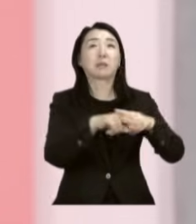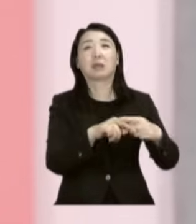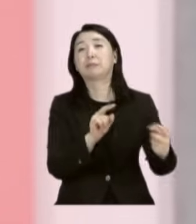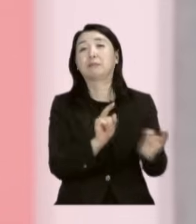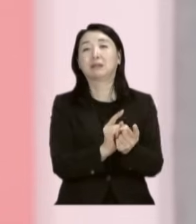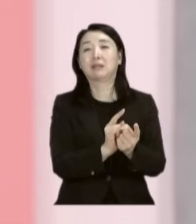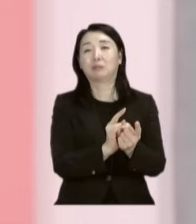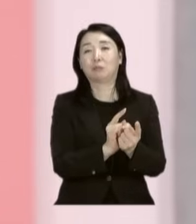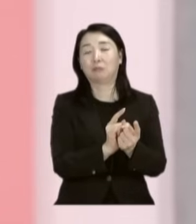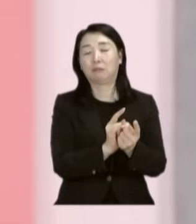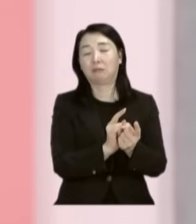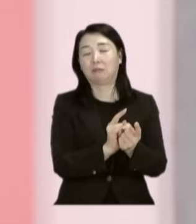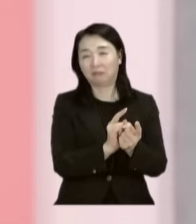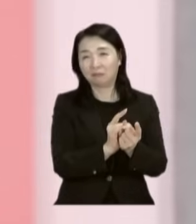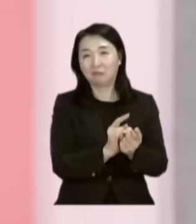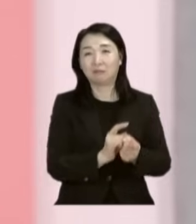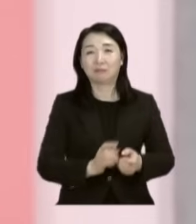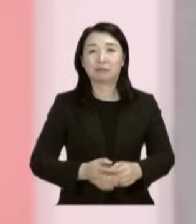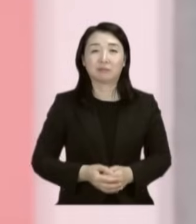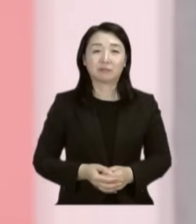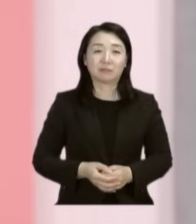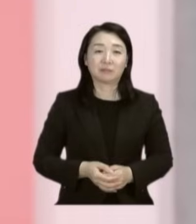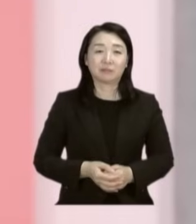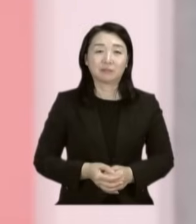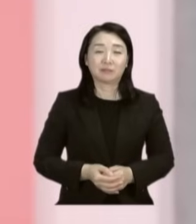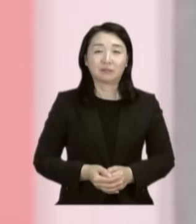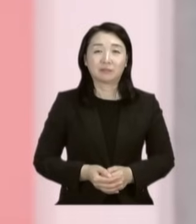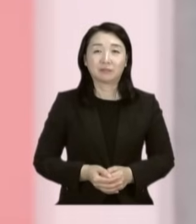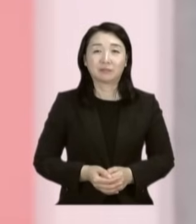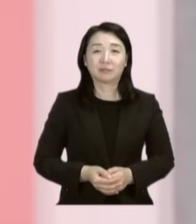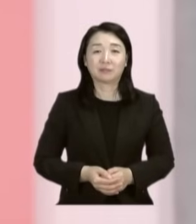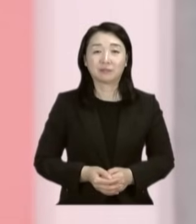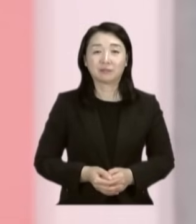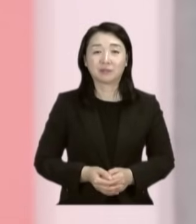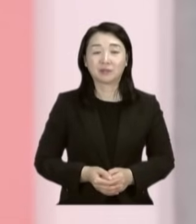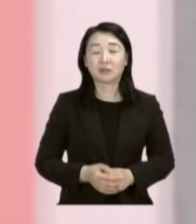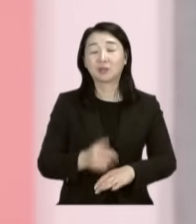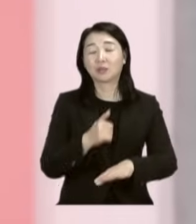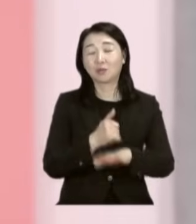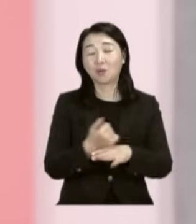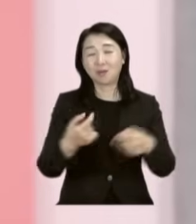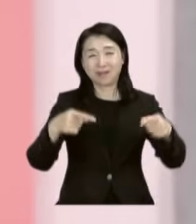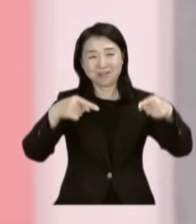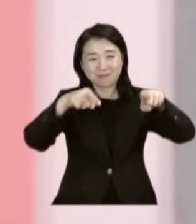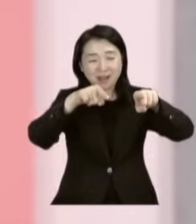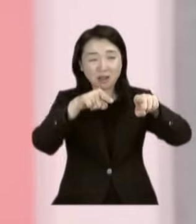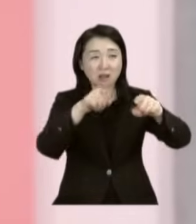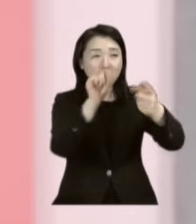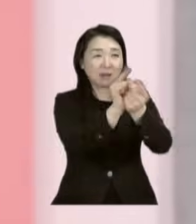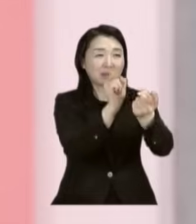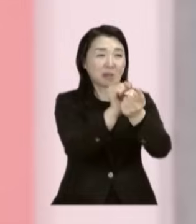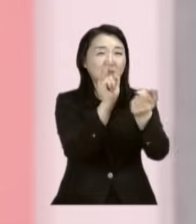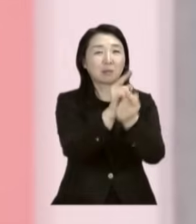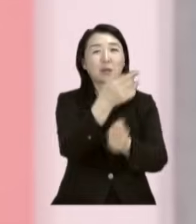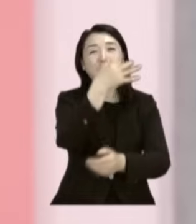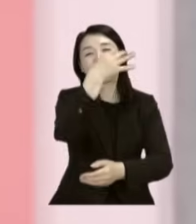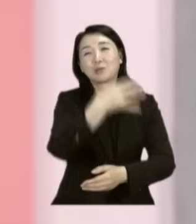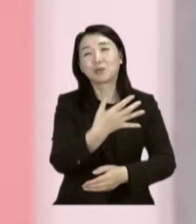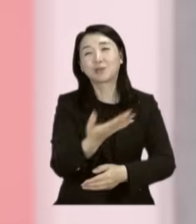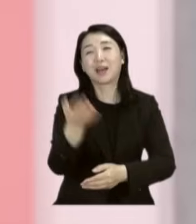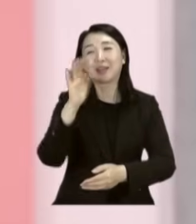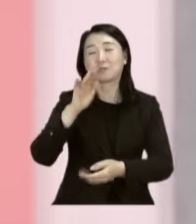국가 하필 대진이 그렇게 그랬군요네 맞습니다 그래가지고 좀 힘든 싸움이었는데네 주님께서